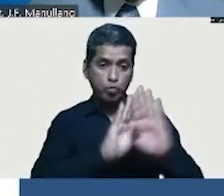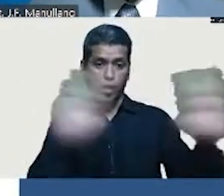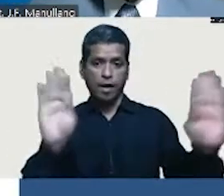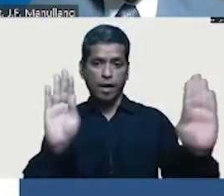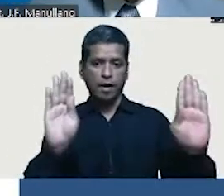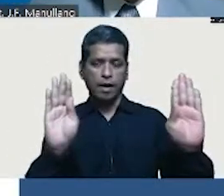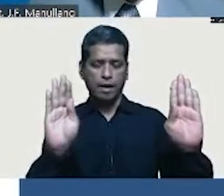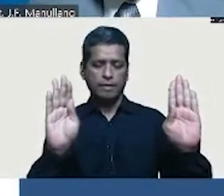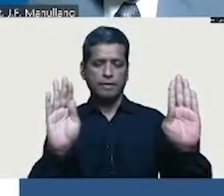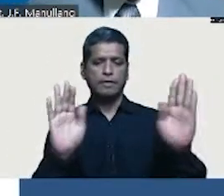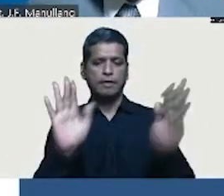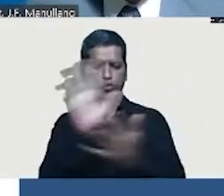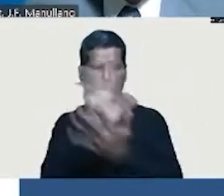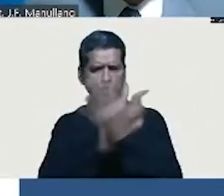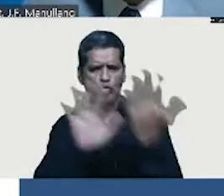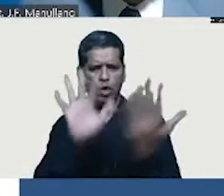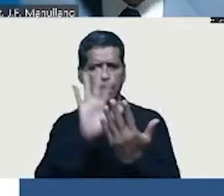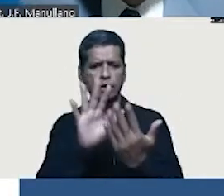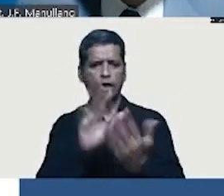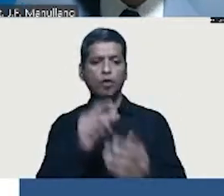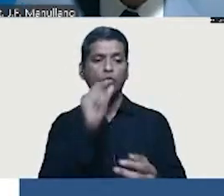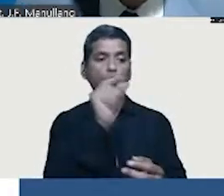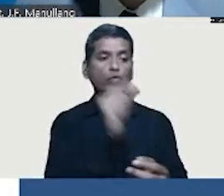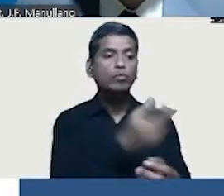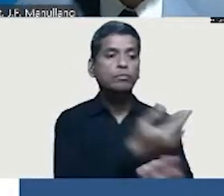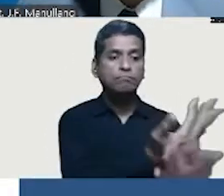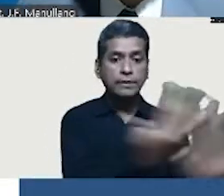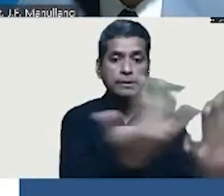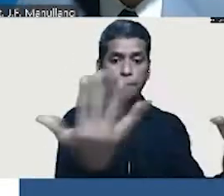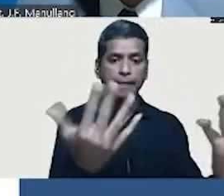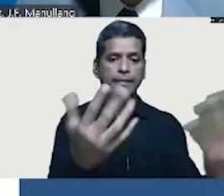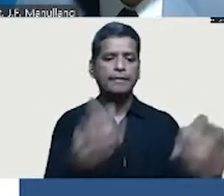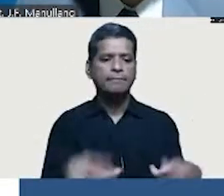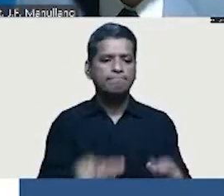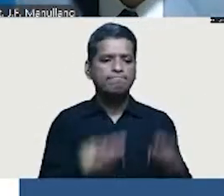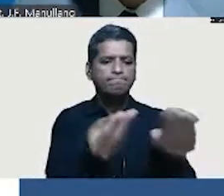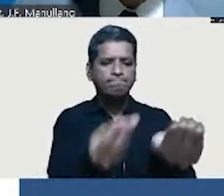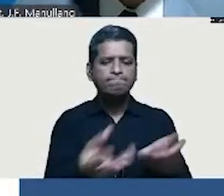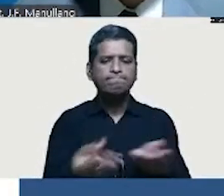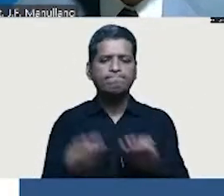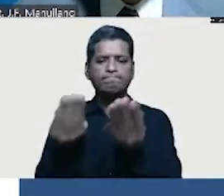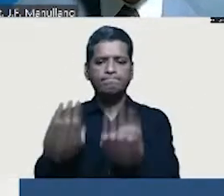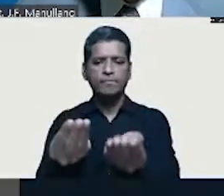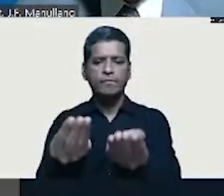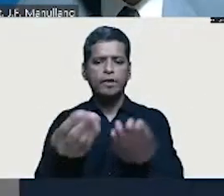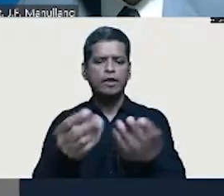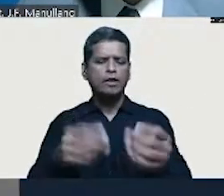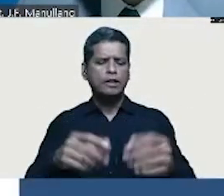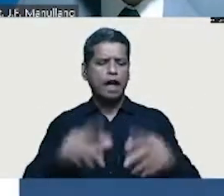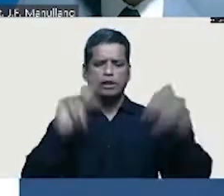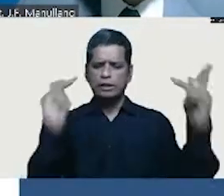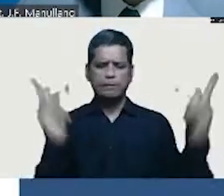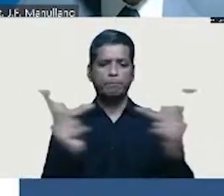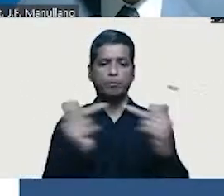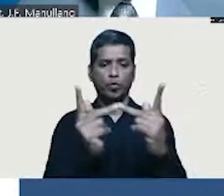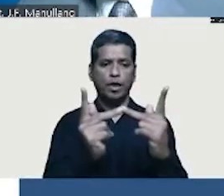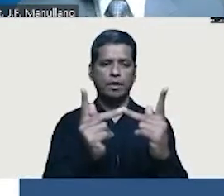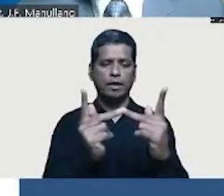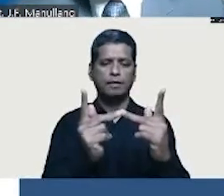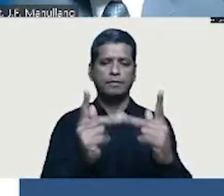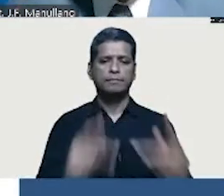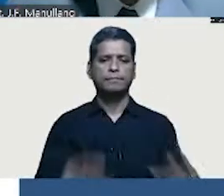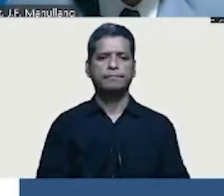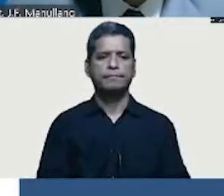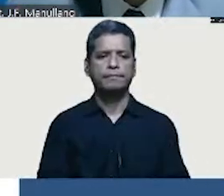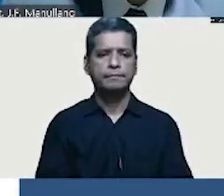memperlengkapi zamannya supaya zamannya itu menjadi lengkap menjadi sempurna dalam segala tugas-tugas